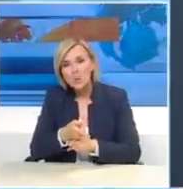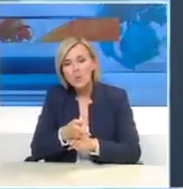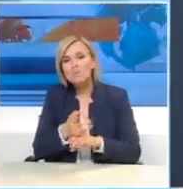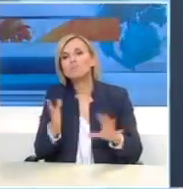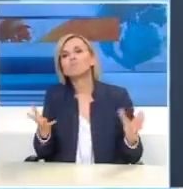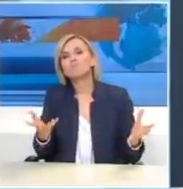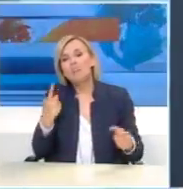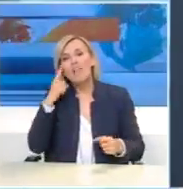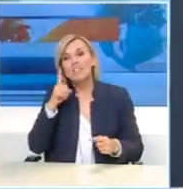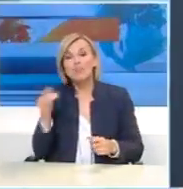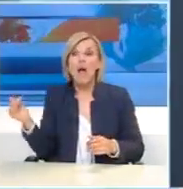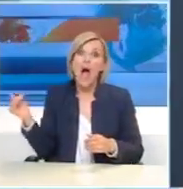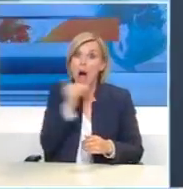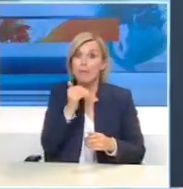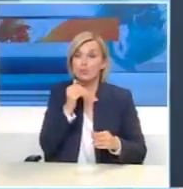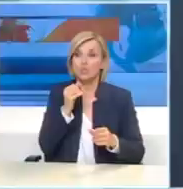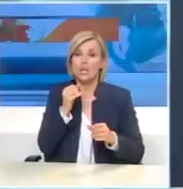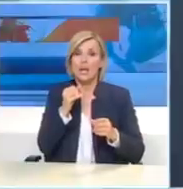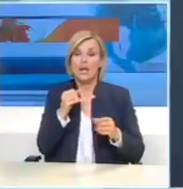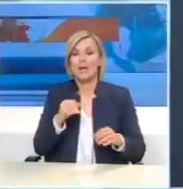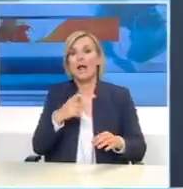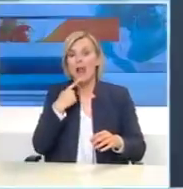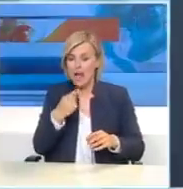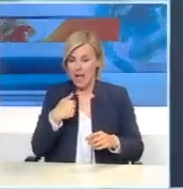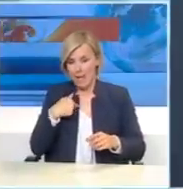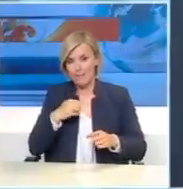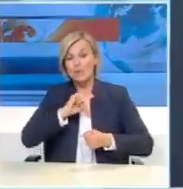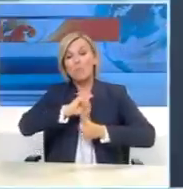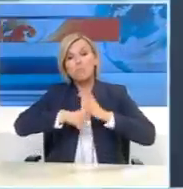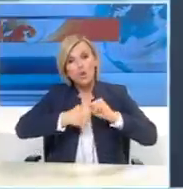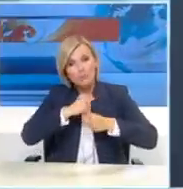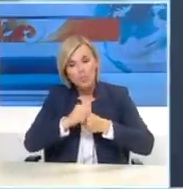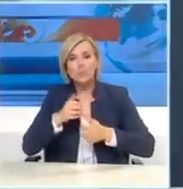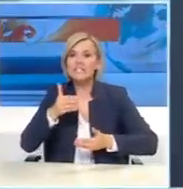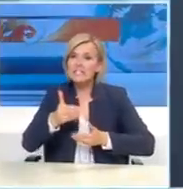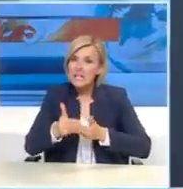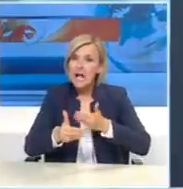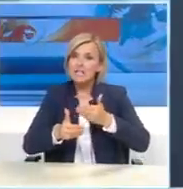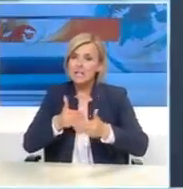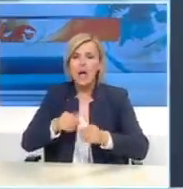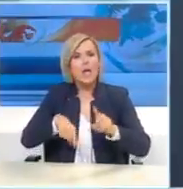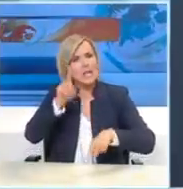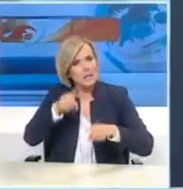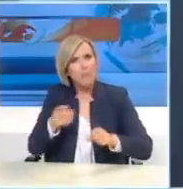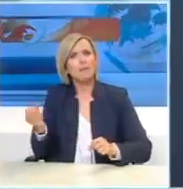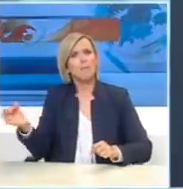Πάντως σίγουρα δεν μπορεί να γίνει απότομα. Και όταν λέμε σταδιακή ανοσία, εννοούμε κάποιοι να εκτεθούν στον